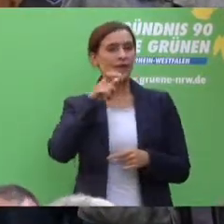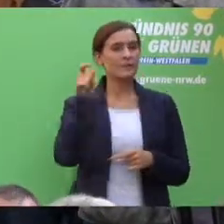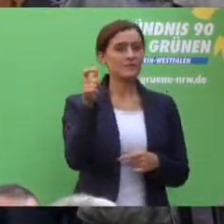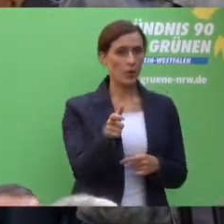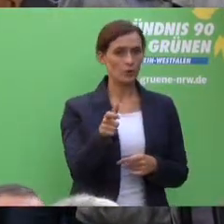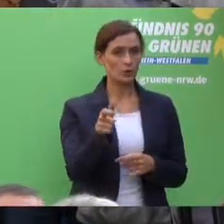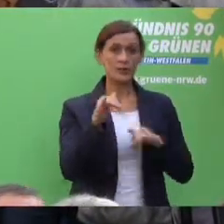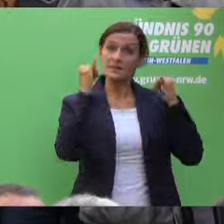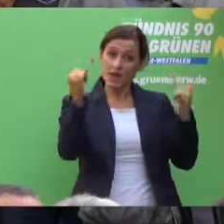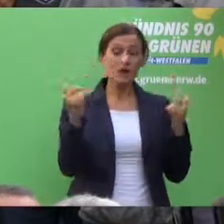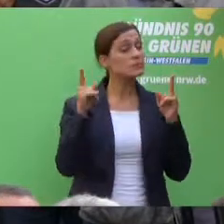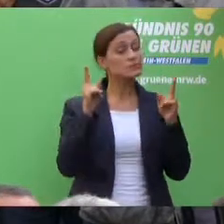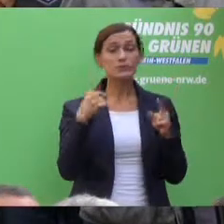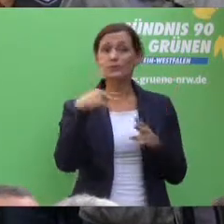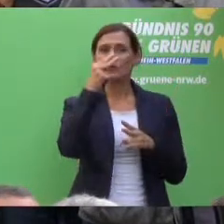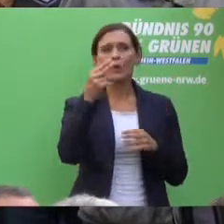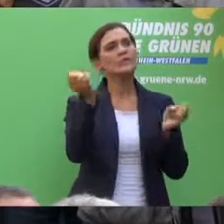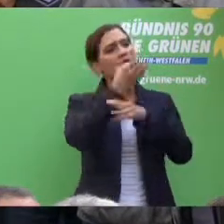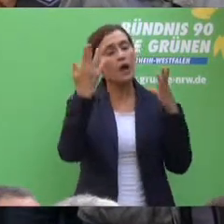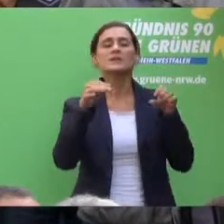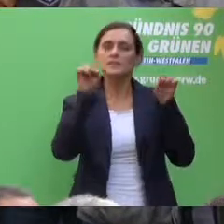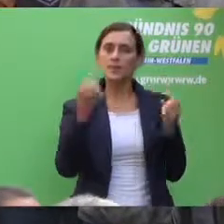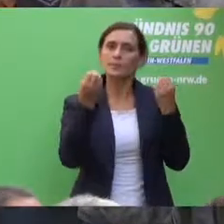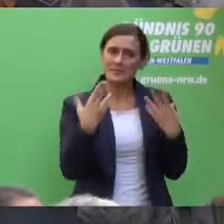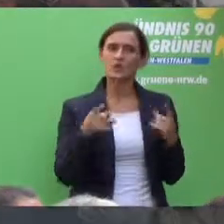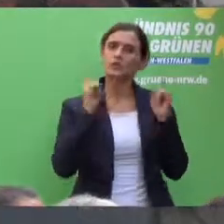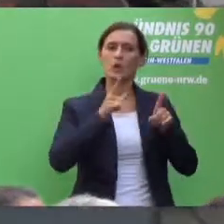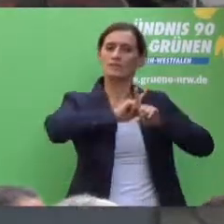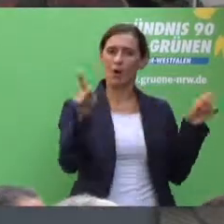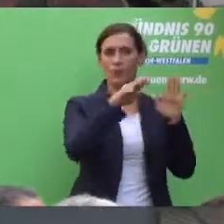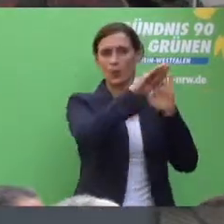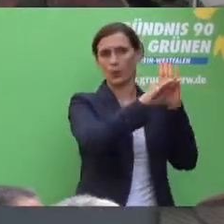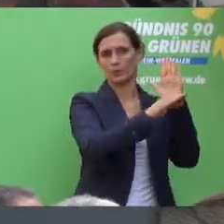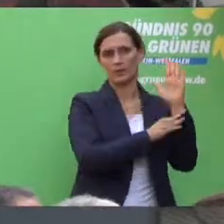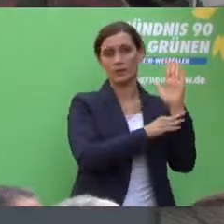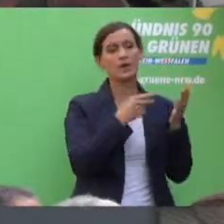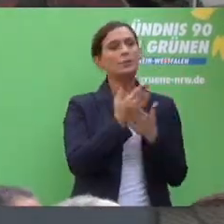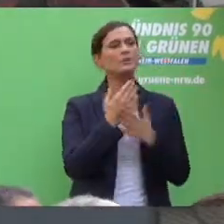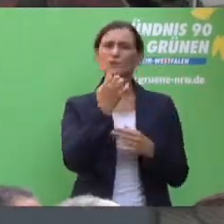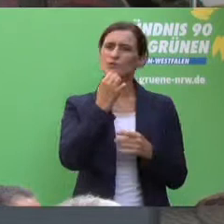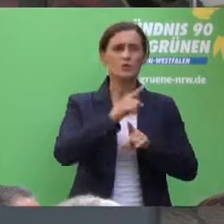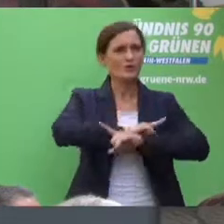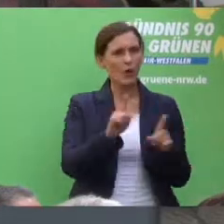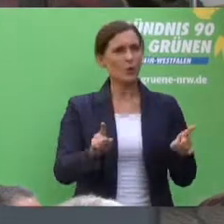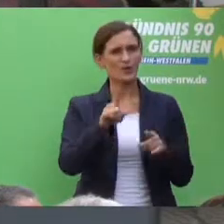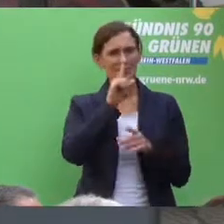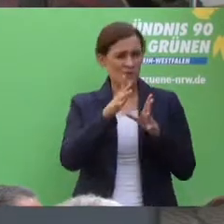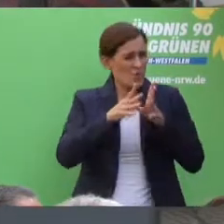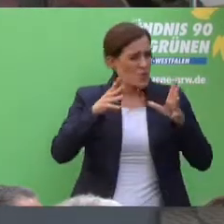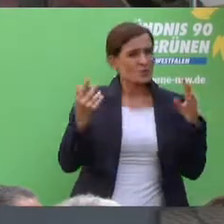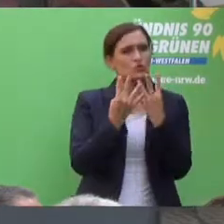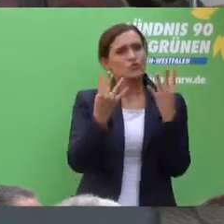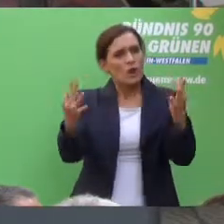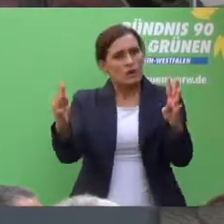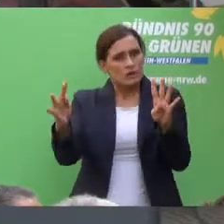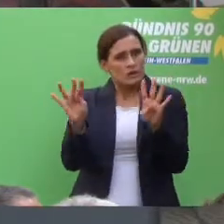ja, greifen wir auch zu Verboten. Wir wollen verbieten, dass der Bau solcher Riesenställe